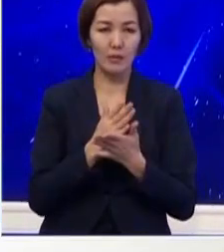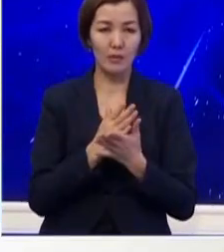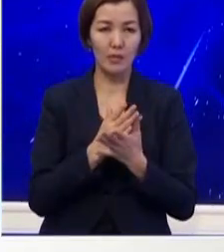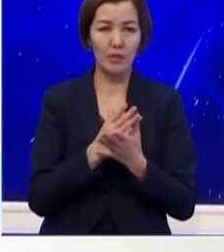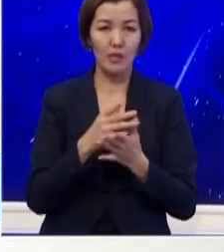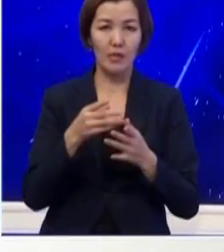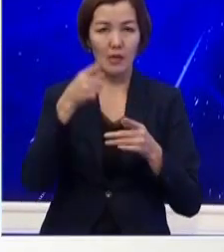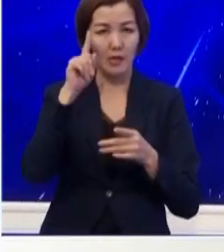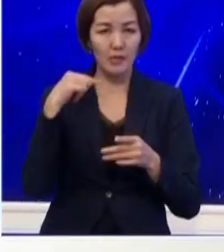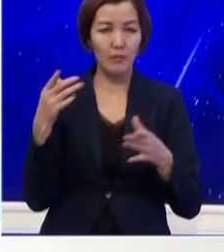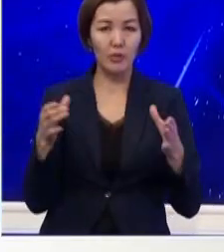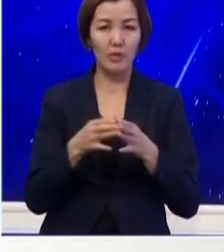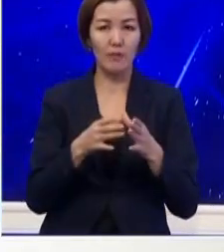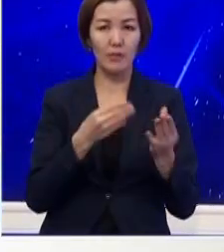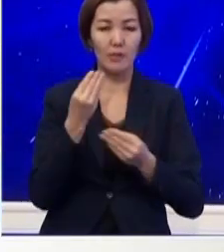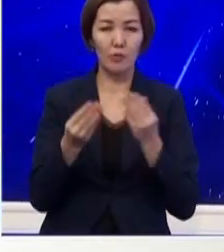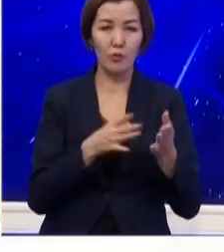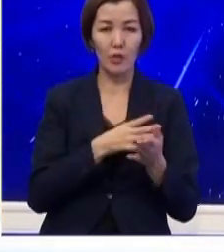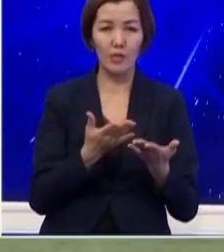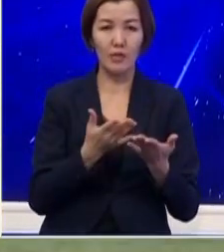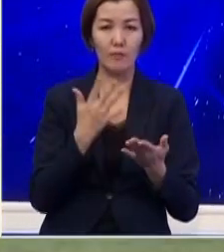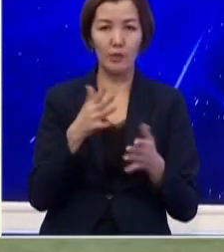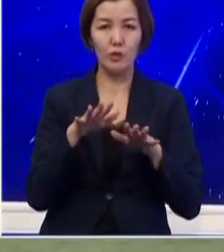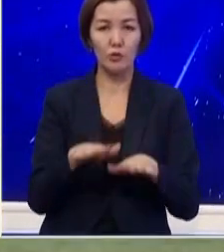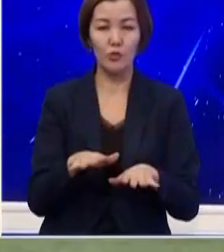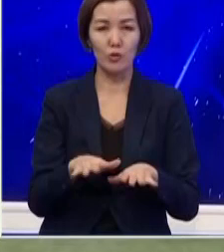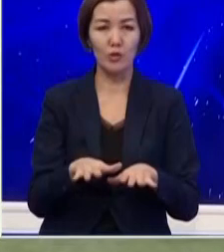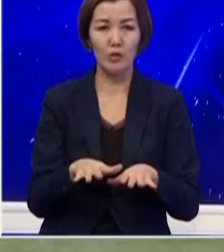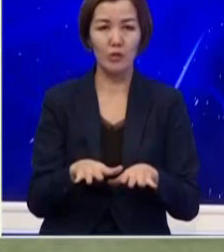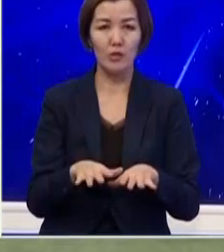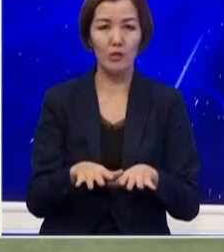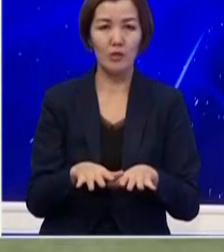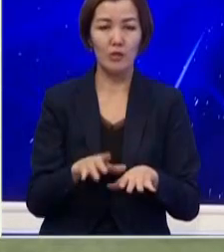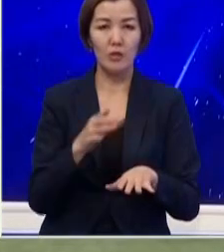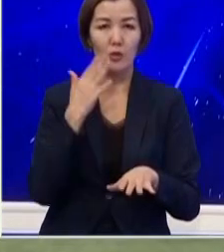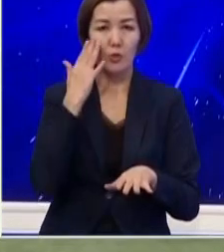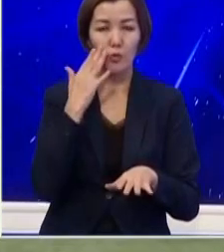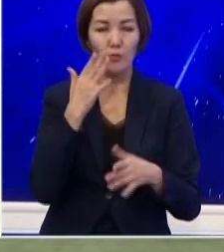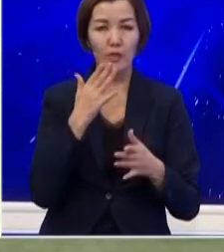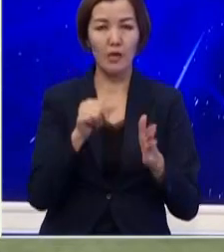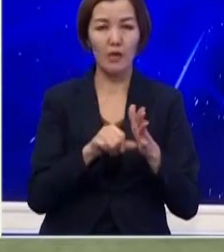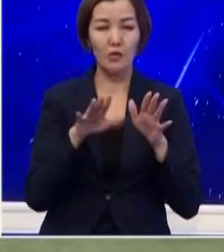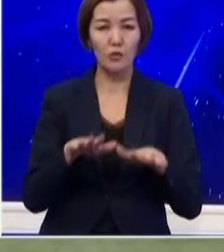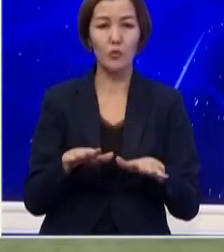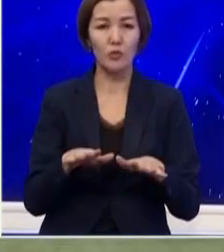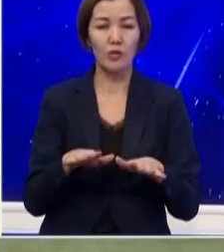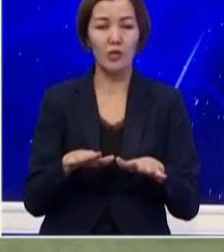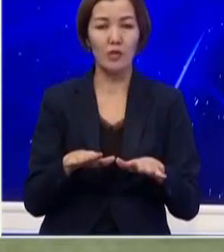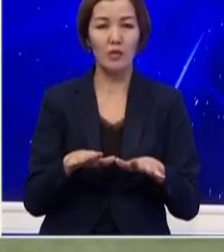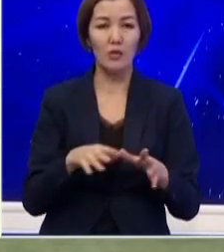Грузияның, Әзербайжан командасымен 5-ші орындағы команда Премьер лигамен, Румынияның командасымен 6-ші орындағы тоже Премьер